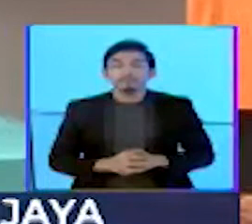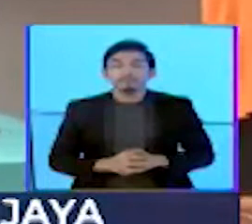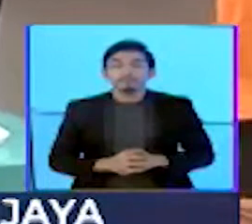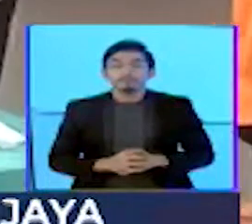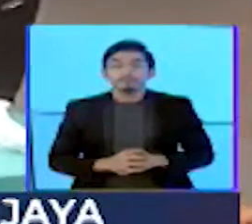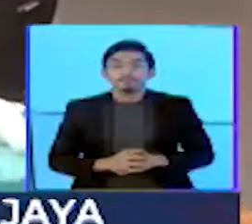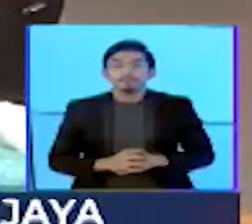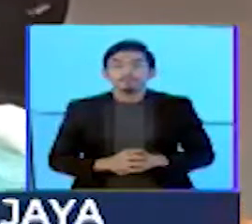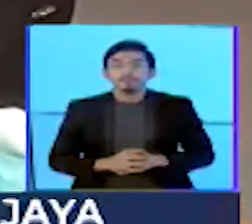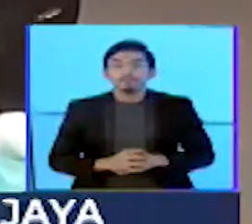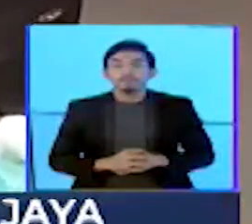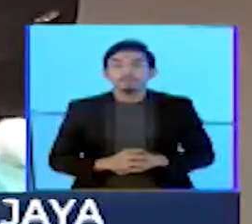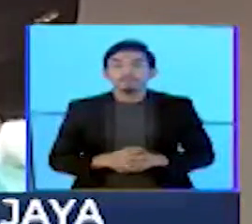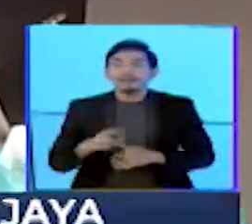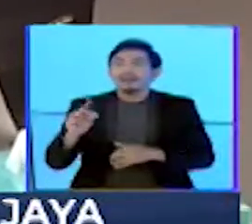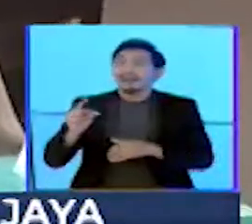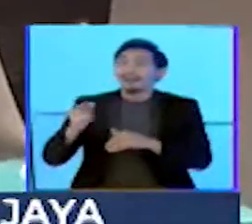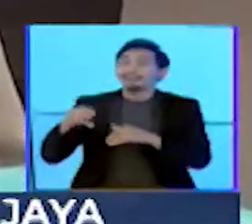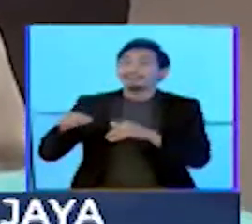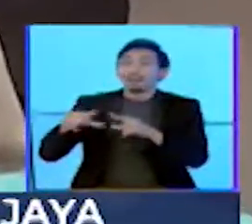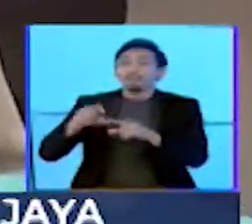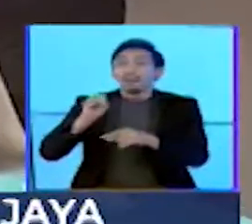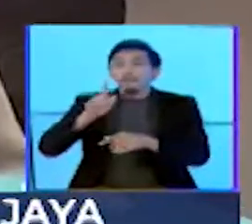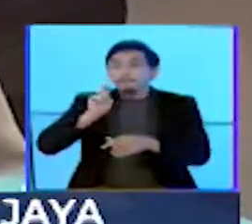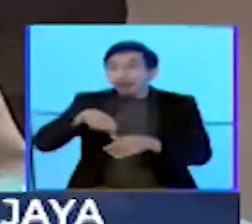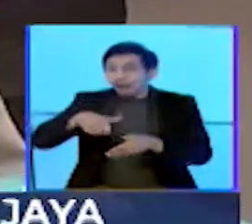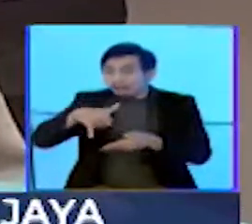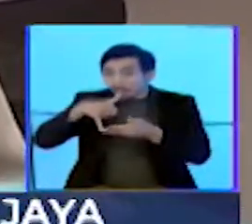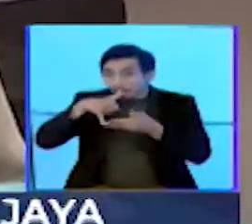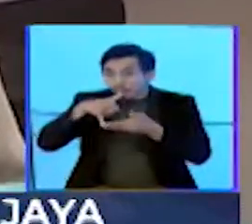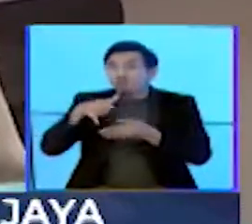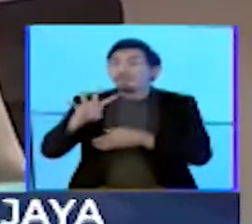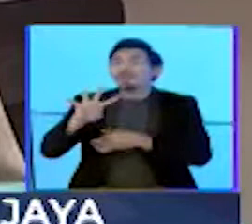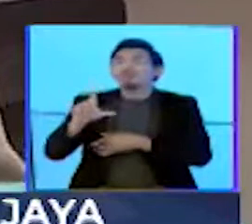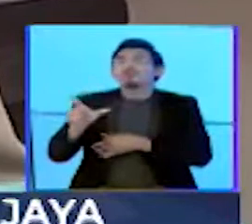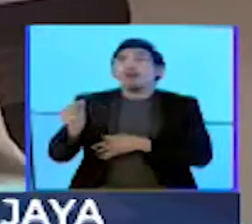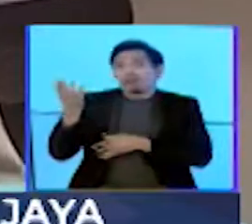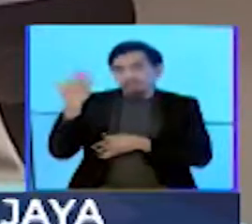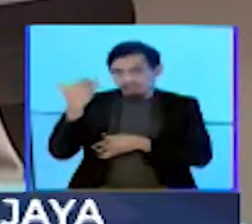bahwa dia menggunakan sabu ini sekitar 4 bulan